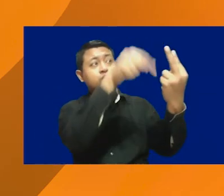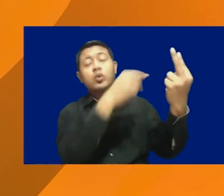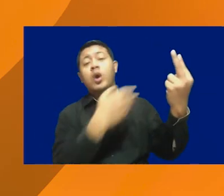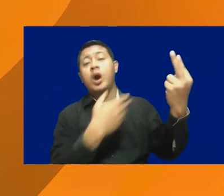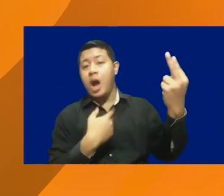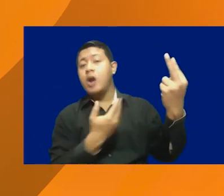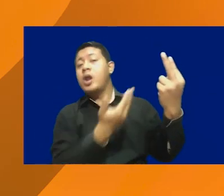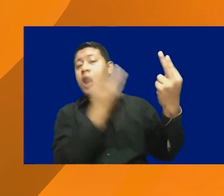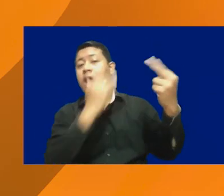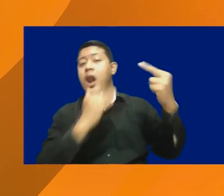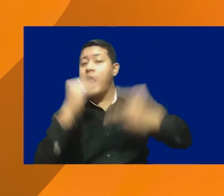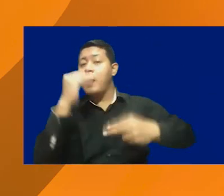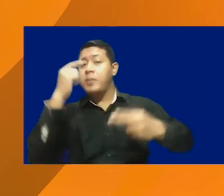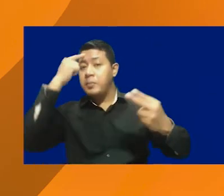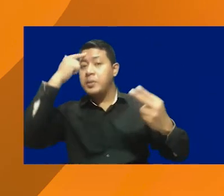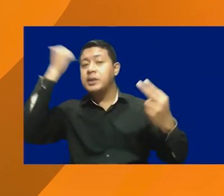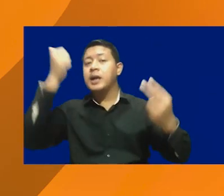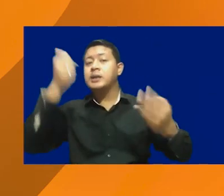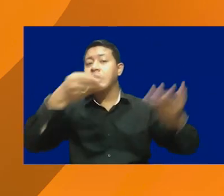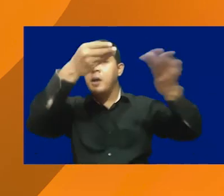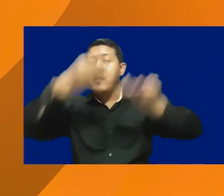hendaknya orang tua lebih bijaksana,